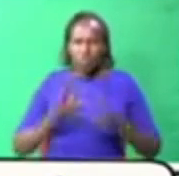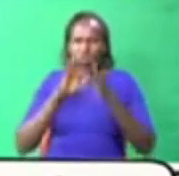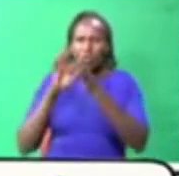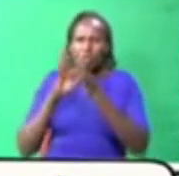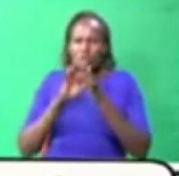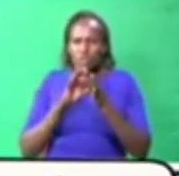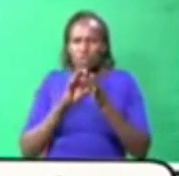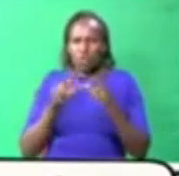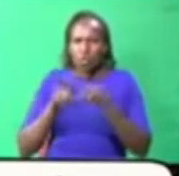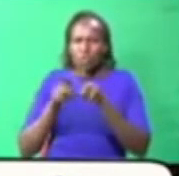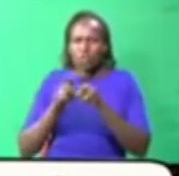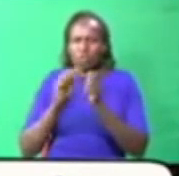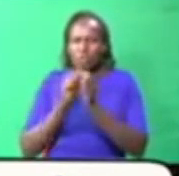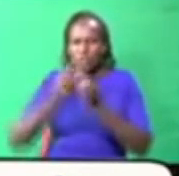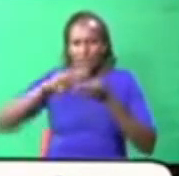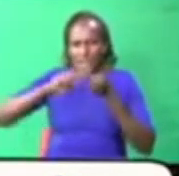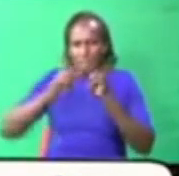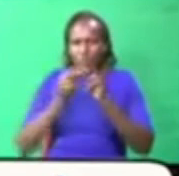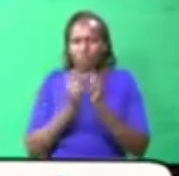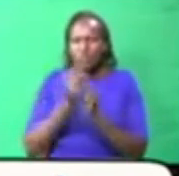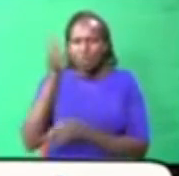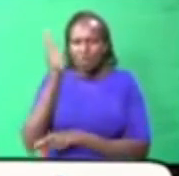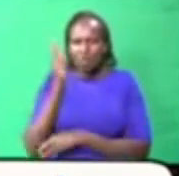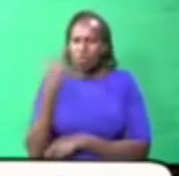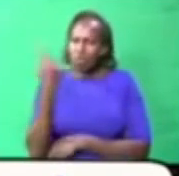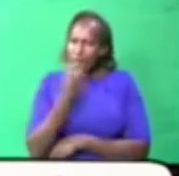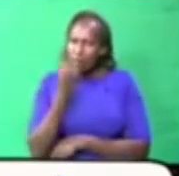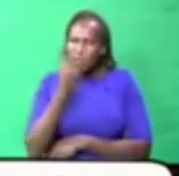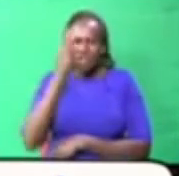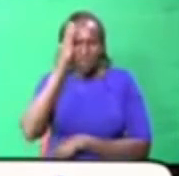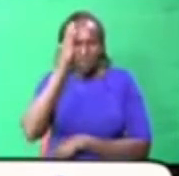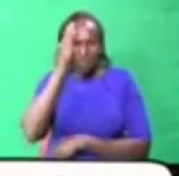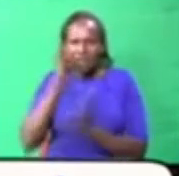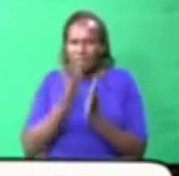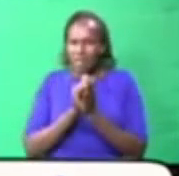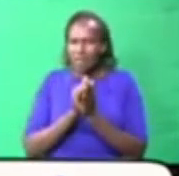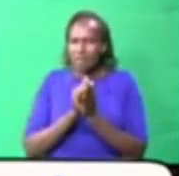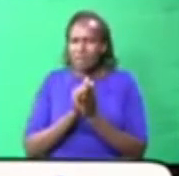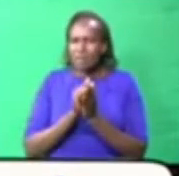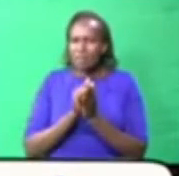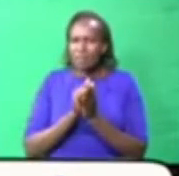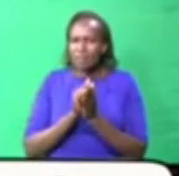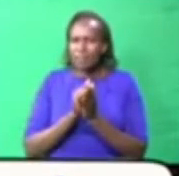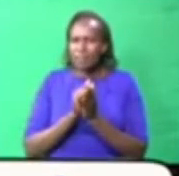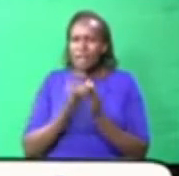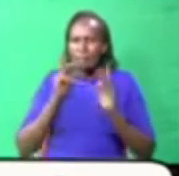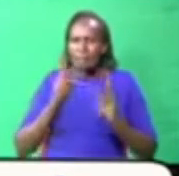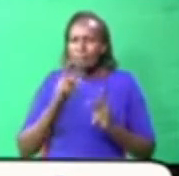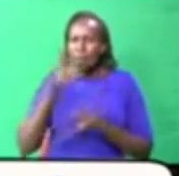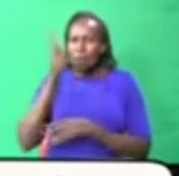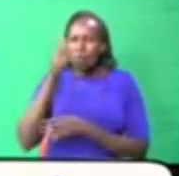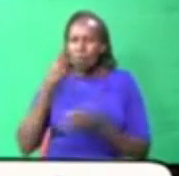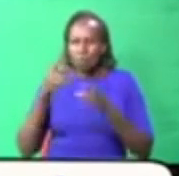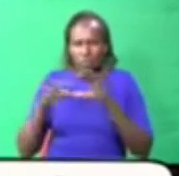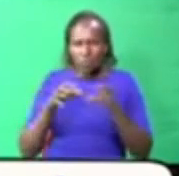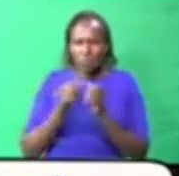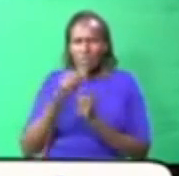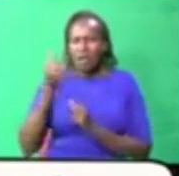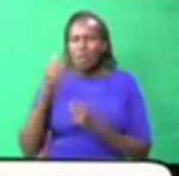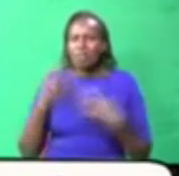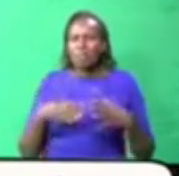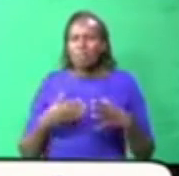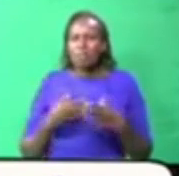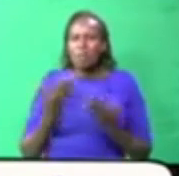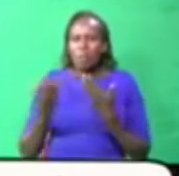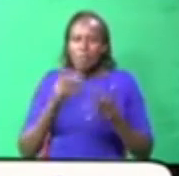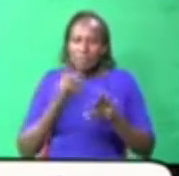relationship with this God. We have only known God yule Mungu ambaye alitendea watu wengine. Maybe wakati